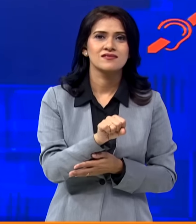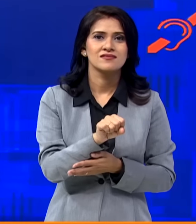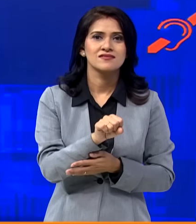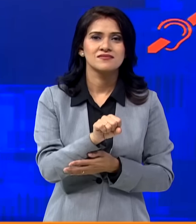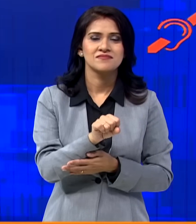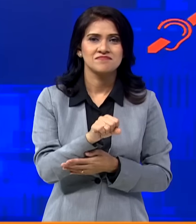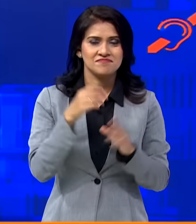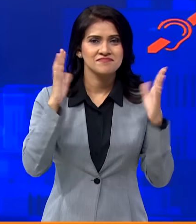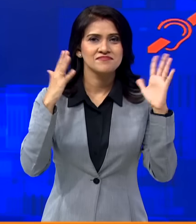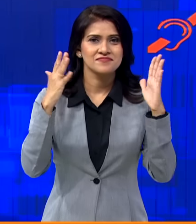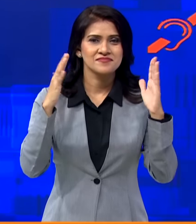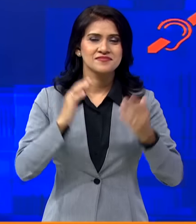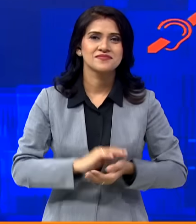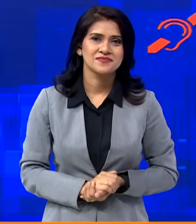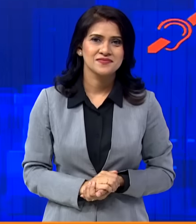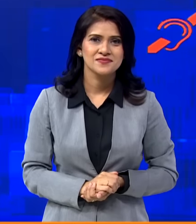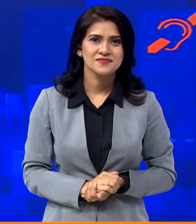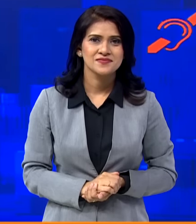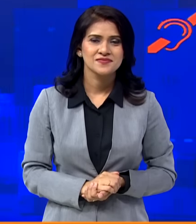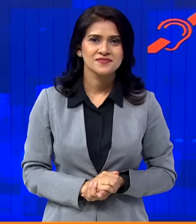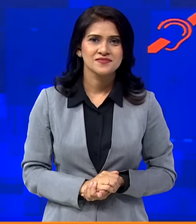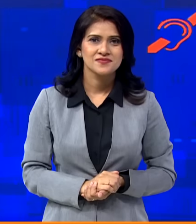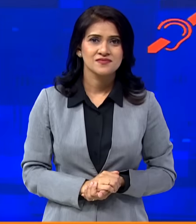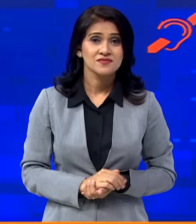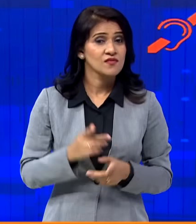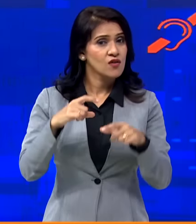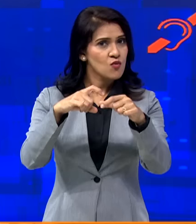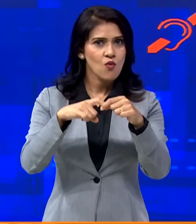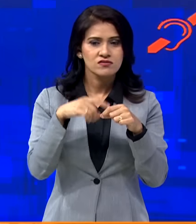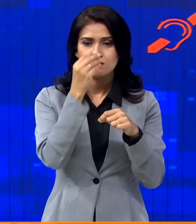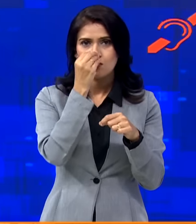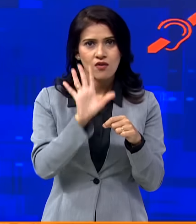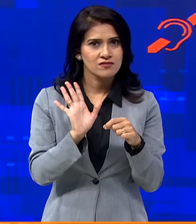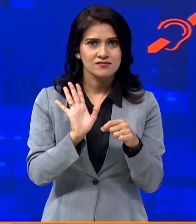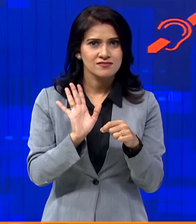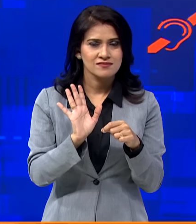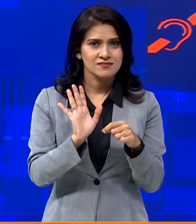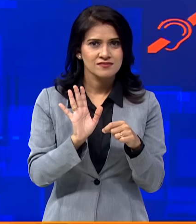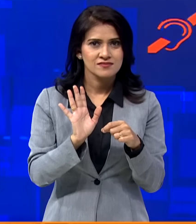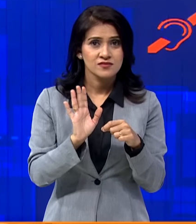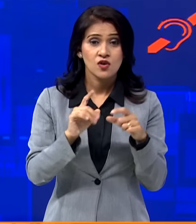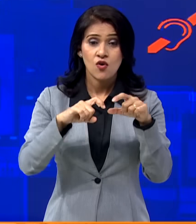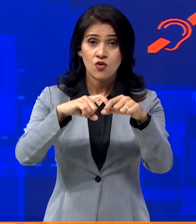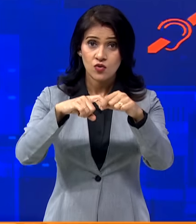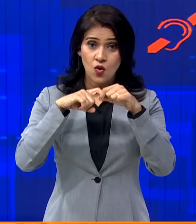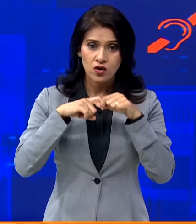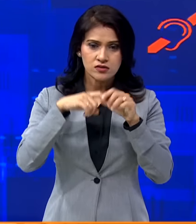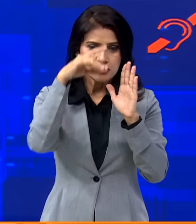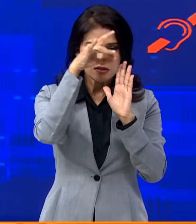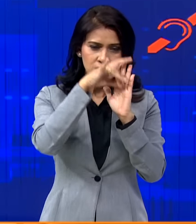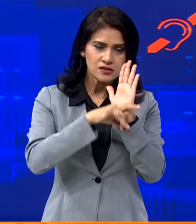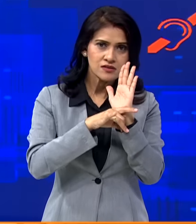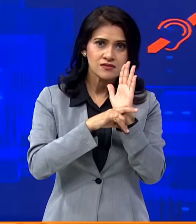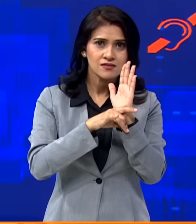जी और रजत जी यह सवाल बड़ा गंभीर कर दिया आपने बहुत गंभीर सवाल